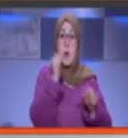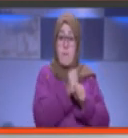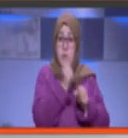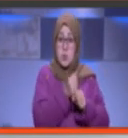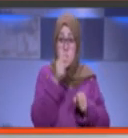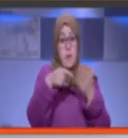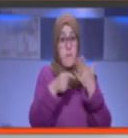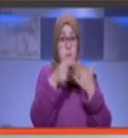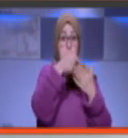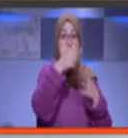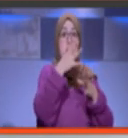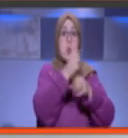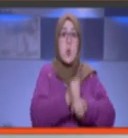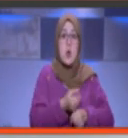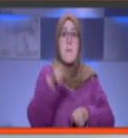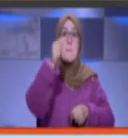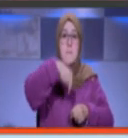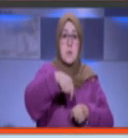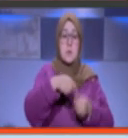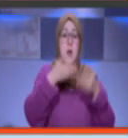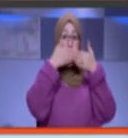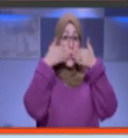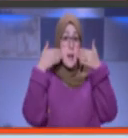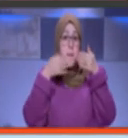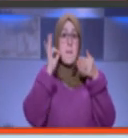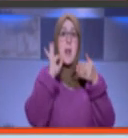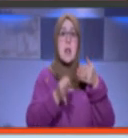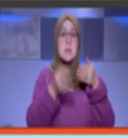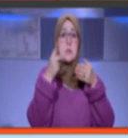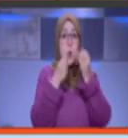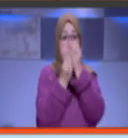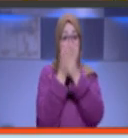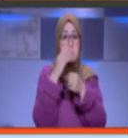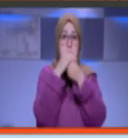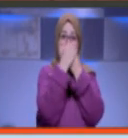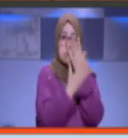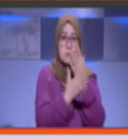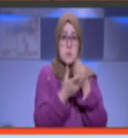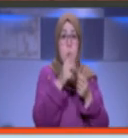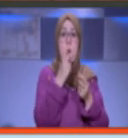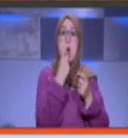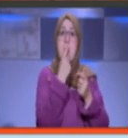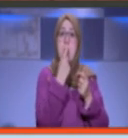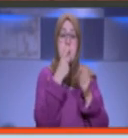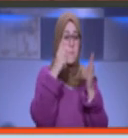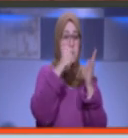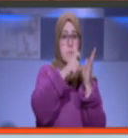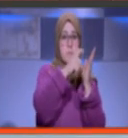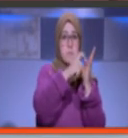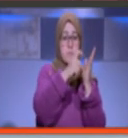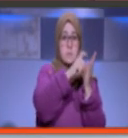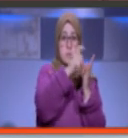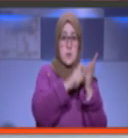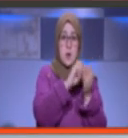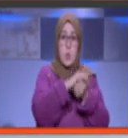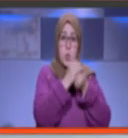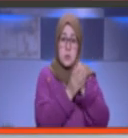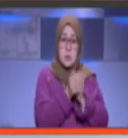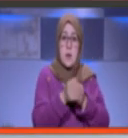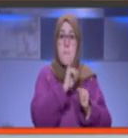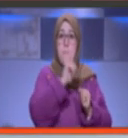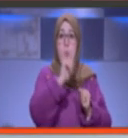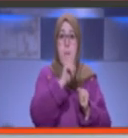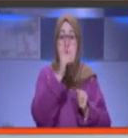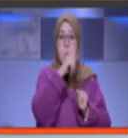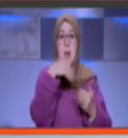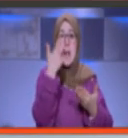إجراءات وقائية من الكمامة لحد القفاز، ومكان شغله محدد المسافة بينه وبين زميله اللي شغال جنبه، ودايماً الإدارة التابع ليها واخدة